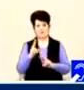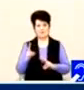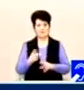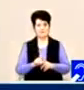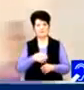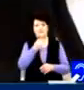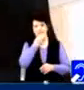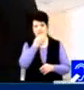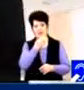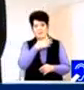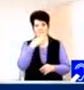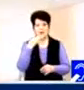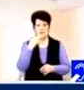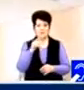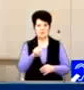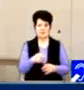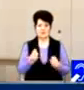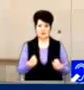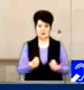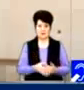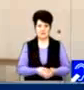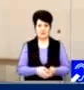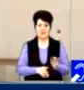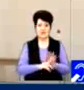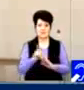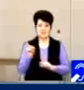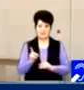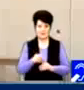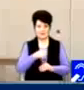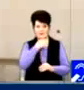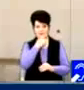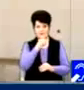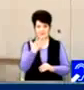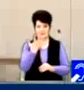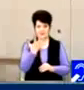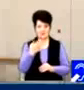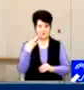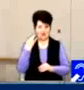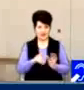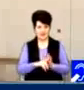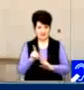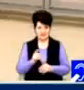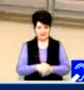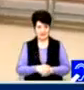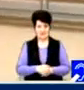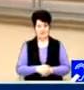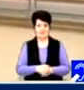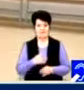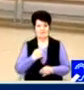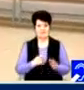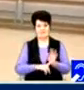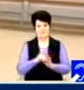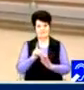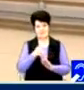astăzi aceasta Reprezintă mai mult decât o simplă pasiune am început să dansez la vârsta de cinci ani impuși de părinți chiar te am lăsat